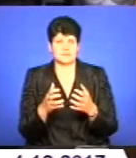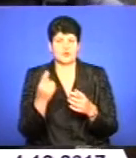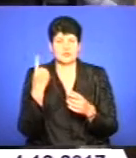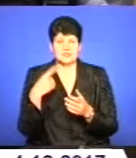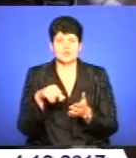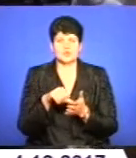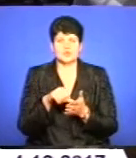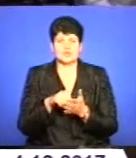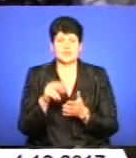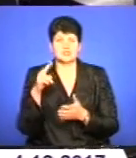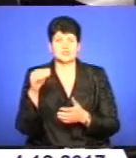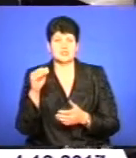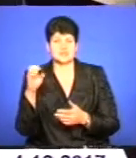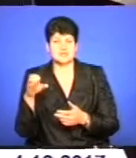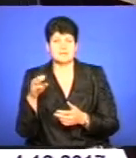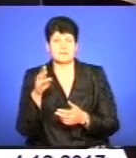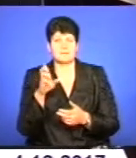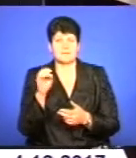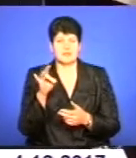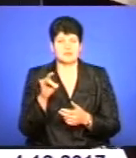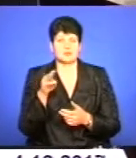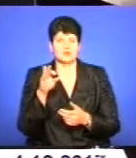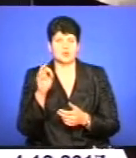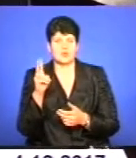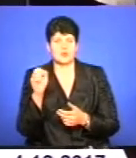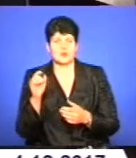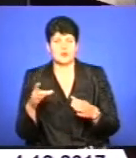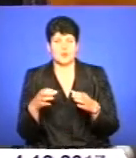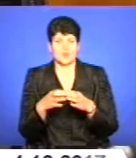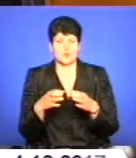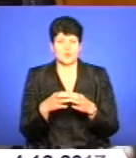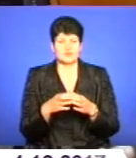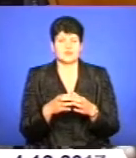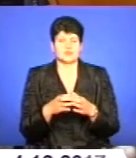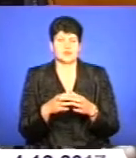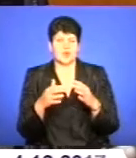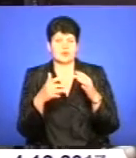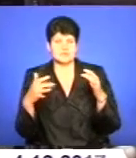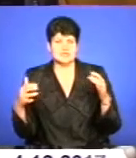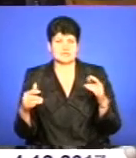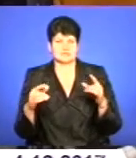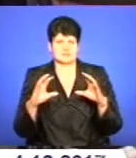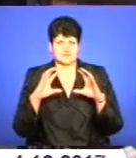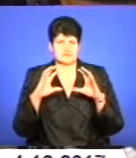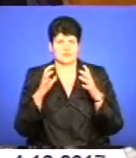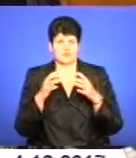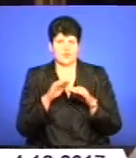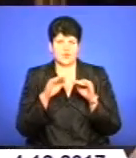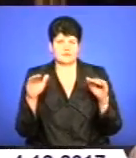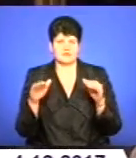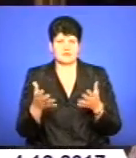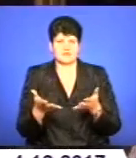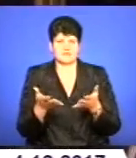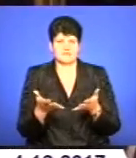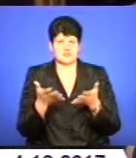фестивалю – джаз-бенд під назвою «Марк Токар Груп». Лідер гурту Марк Токар – контрабасист світового рівня, яскравий представник